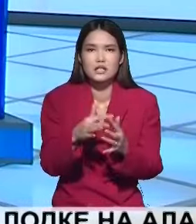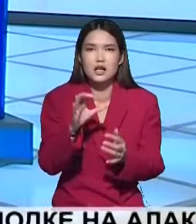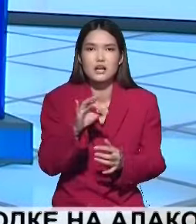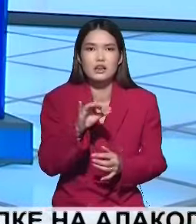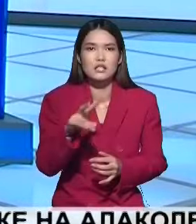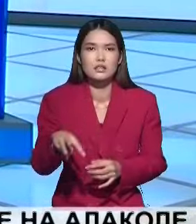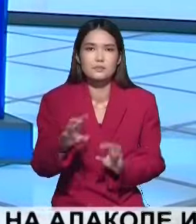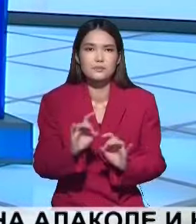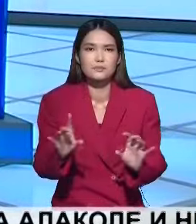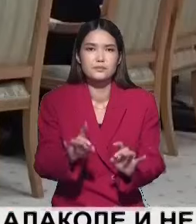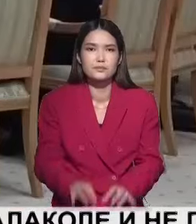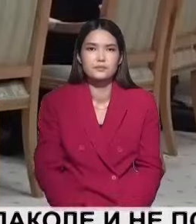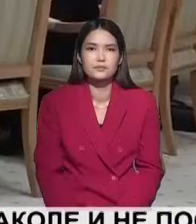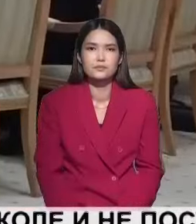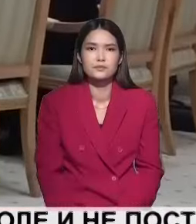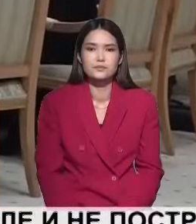Якунина продолжит тему.